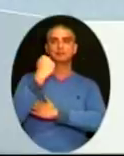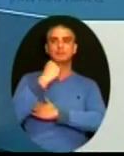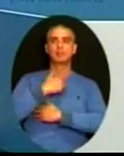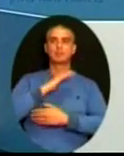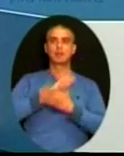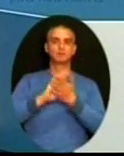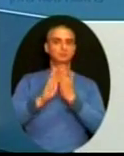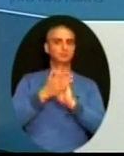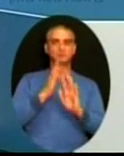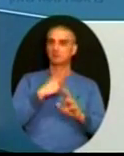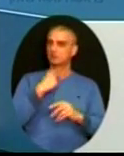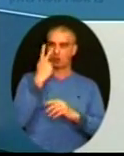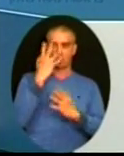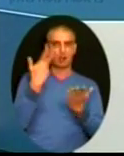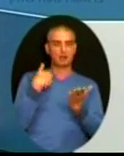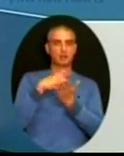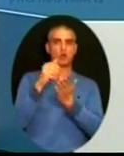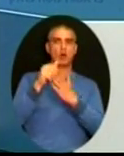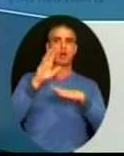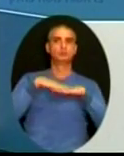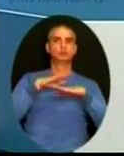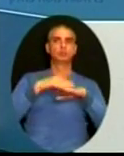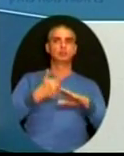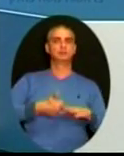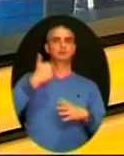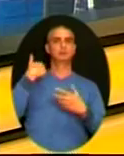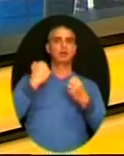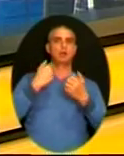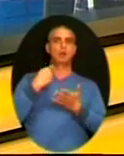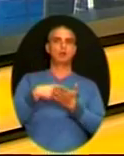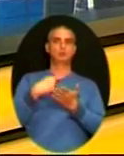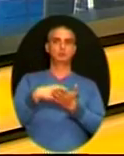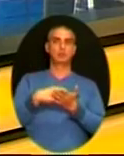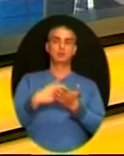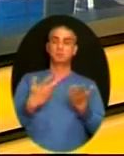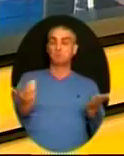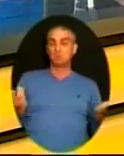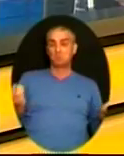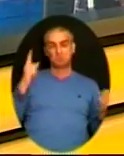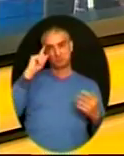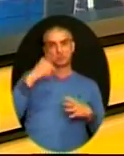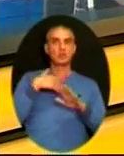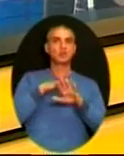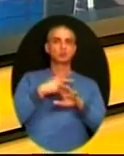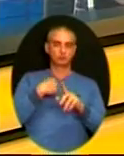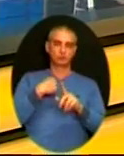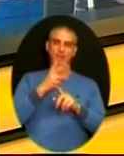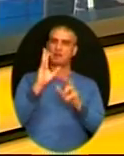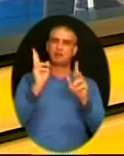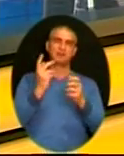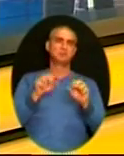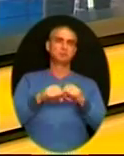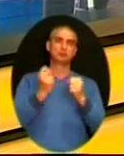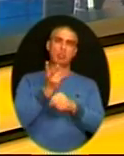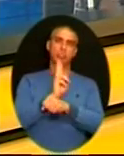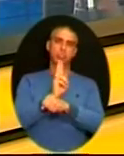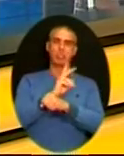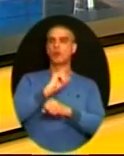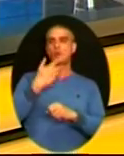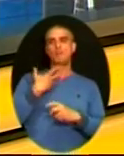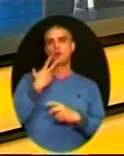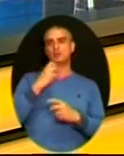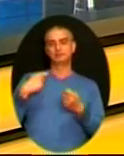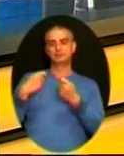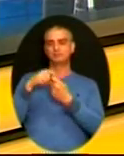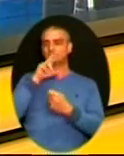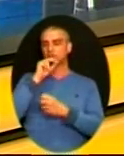ציבורי. אני לא רואה איך אוכל להמשיך לתפקד כשר אוצר. לא יודעת, בתחושה שלי זה פייק משבר. לכולם עדיף משבר